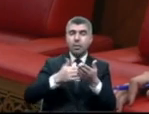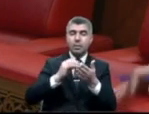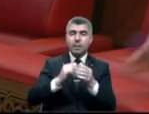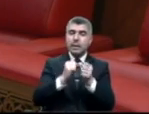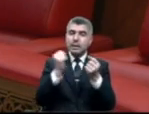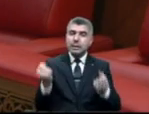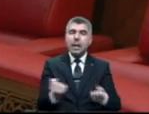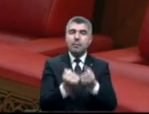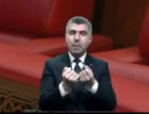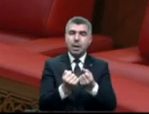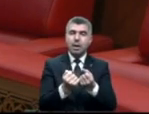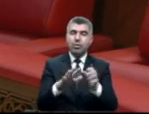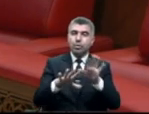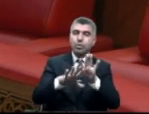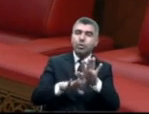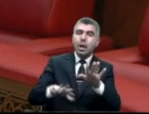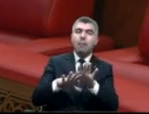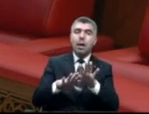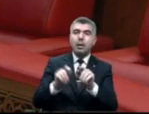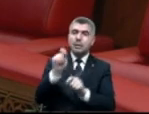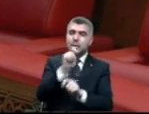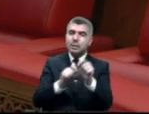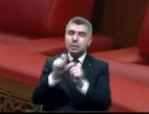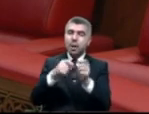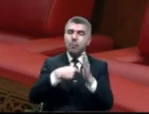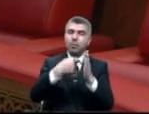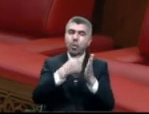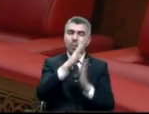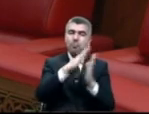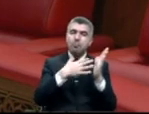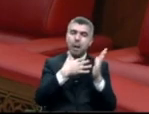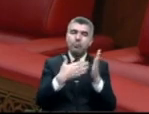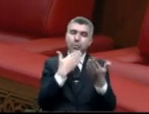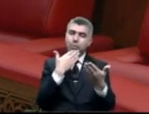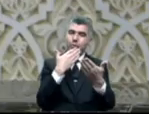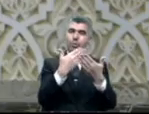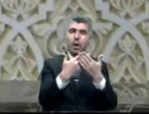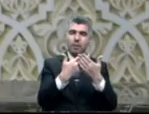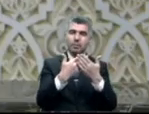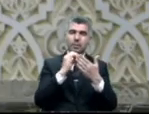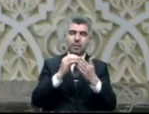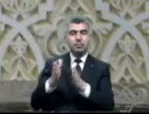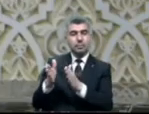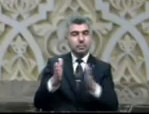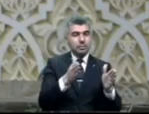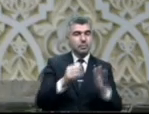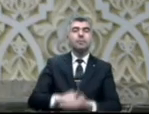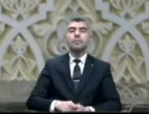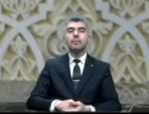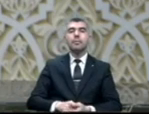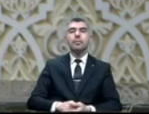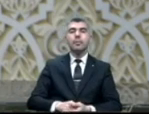التنمية الاجتماعية التي تساهم في إنجاز مشاريع وبرامج متعددة. وشكراً لكم. شكراً السيدة الوزيرة المحترمة.